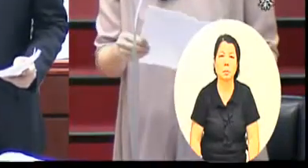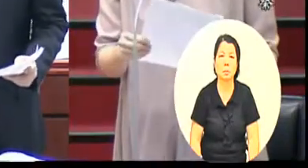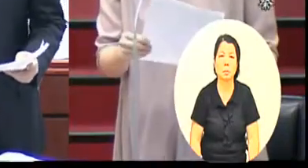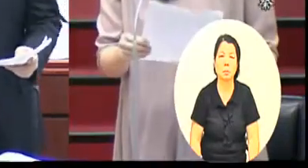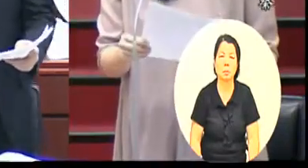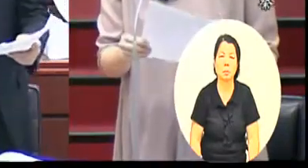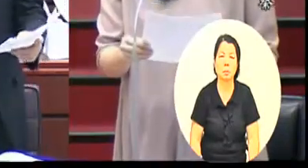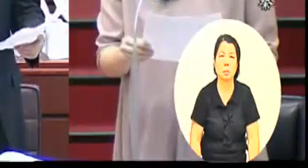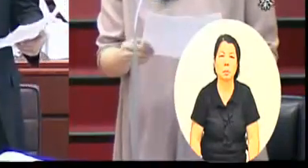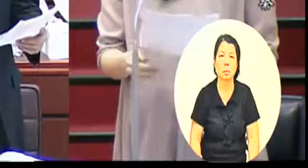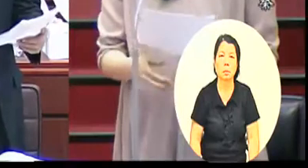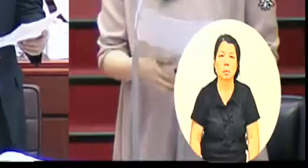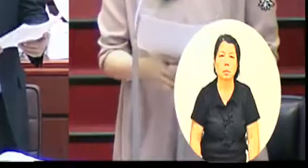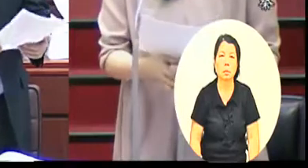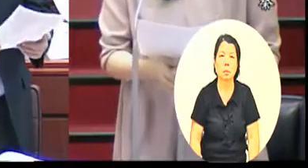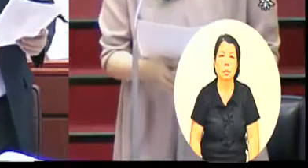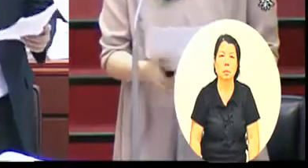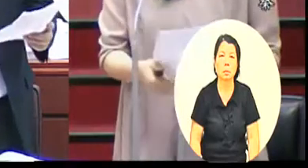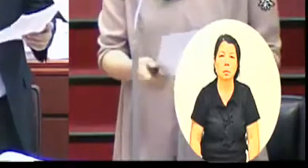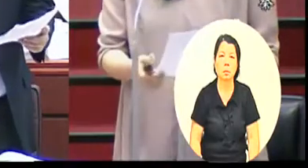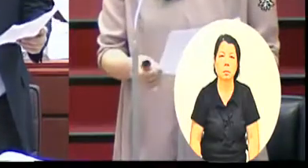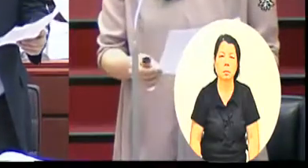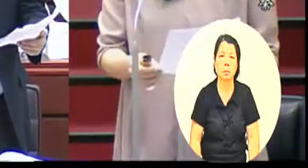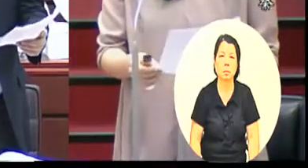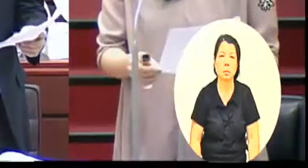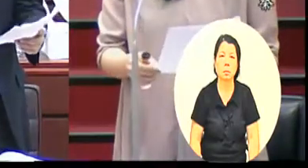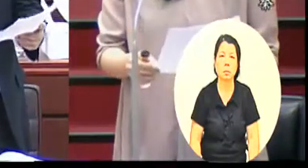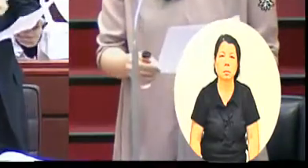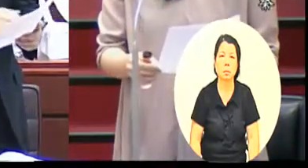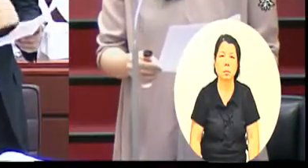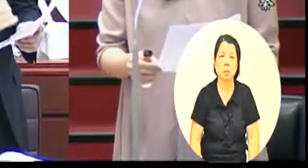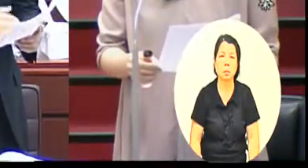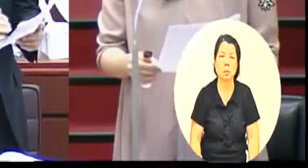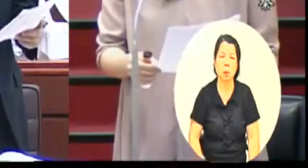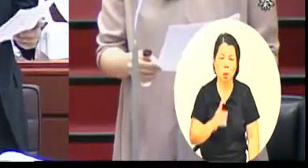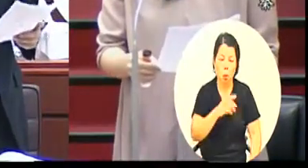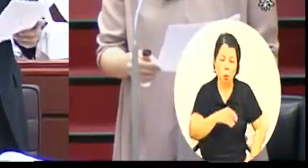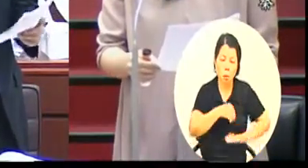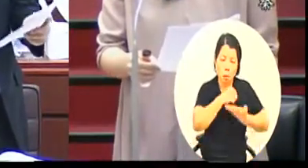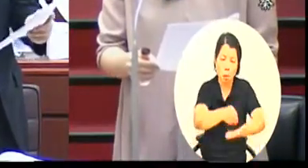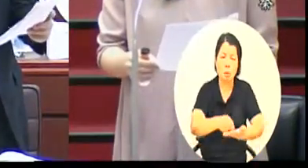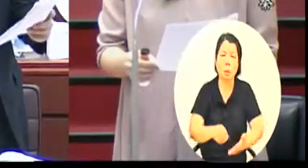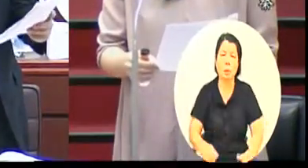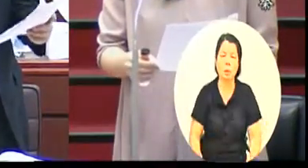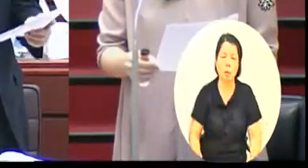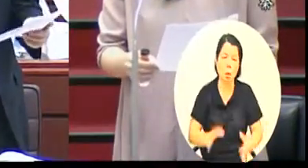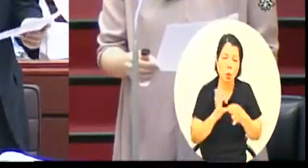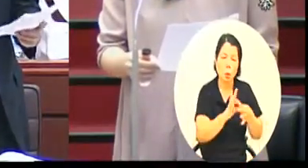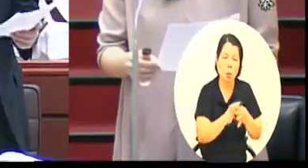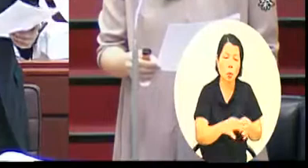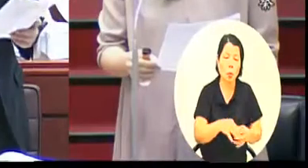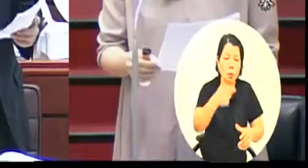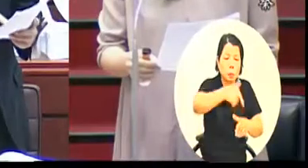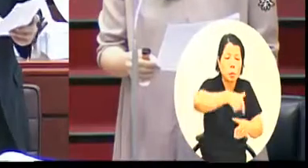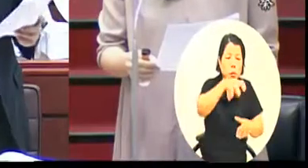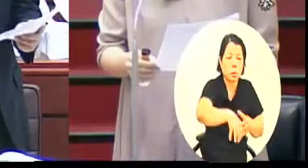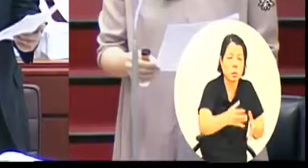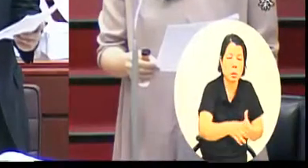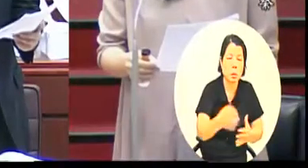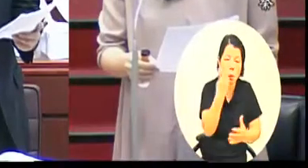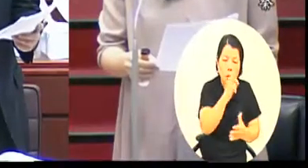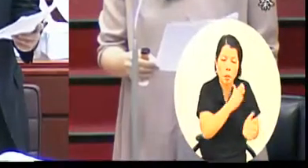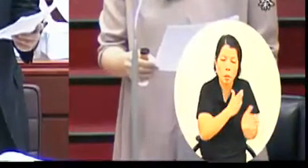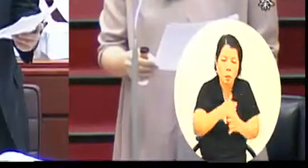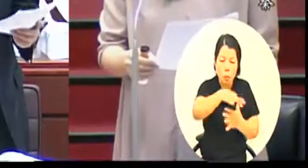请李委员答复。 这个是不是我提供给议员有关于加油站管理设置管理规则的相关的规